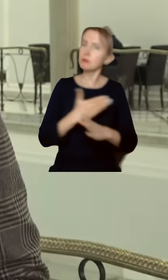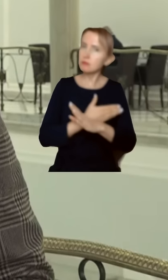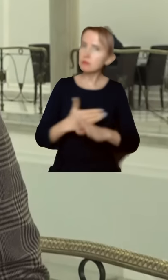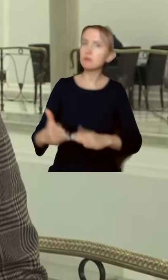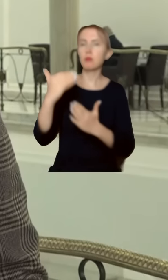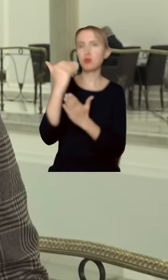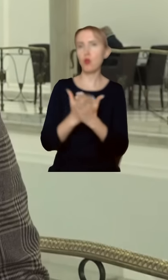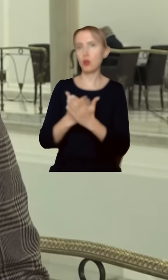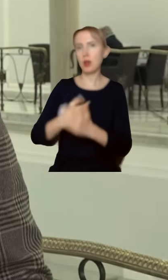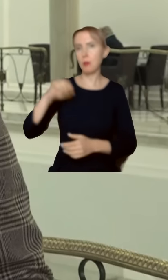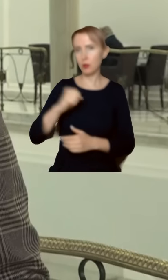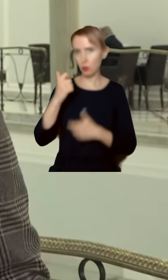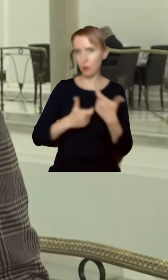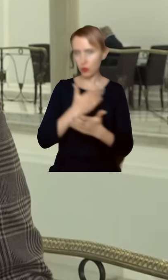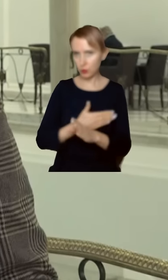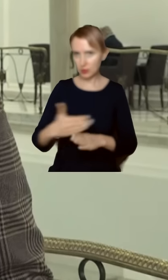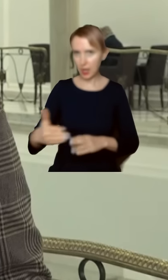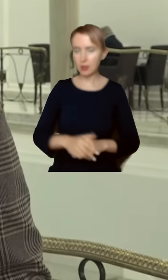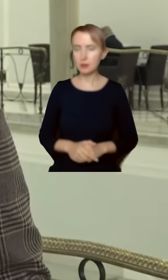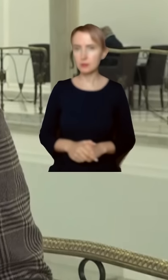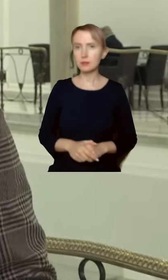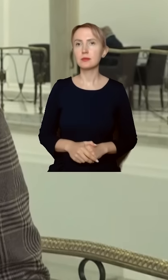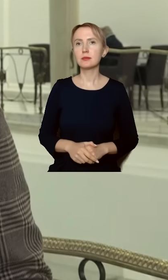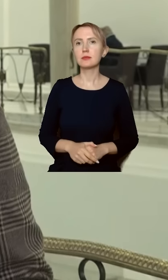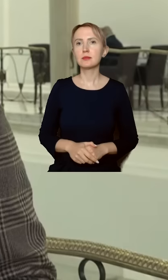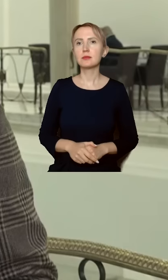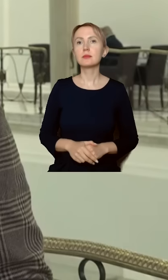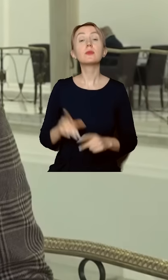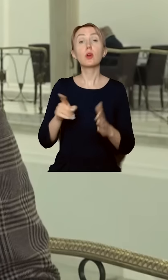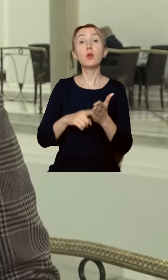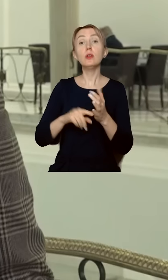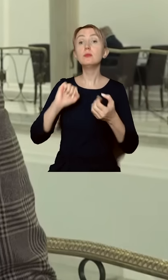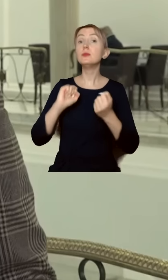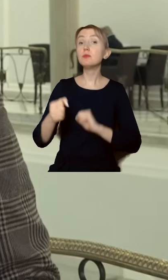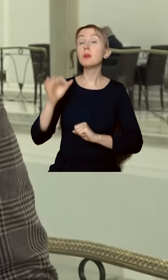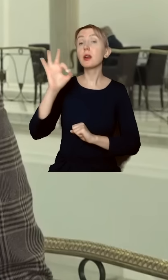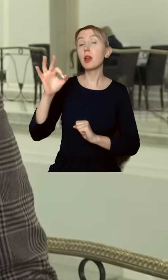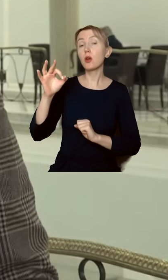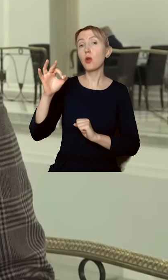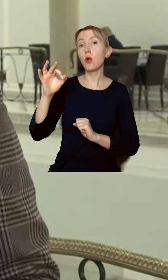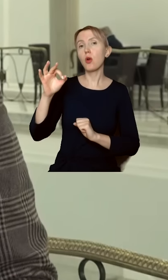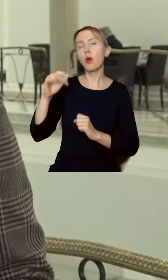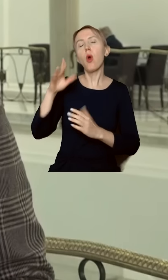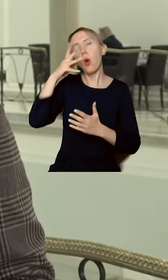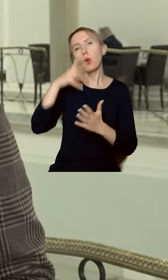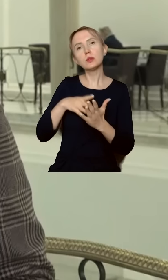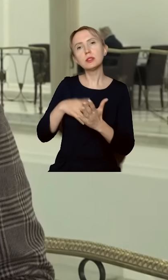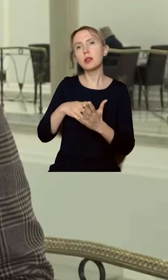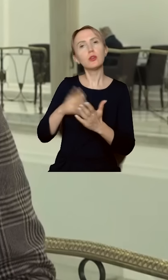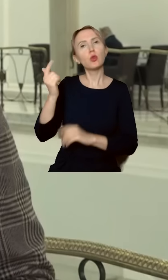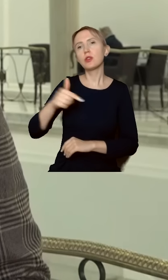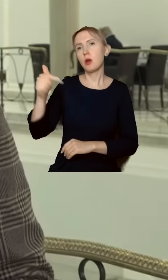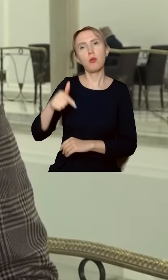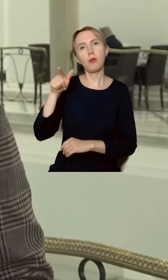program atomowy i taka zmiana oczywiście z jego perspektywy i w jego ocenie nie powinna